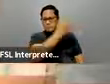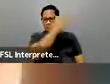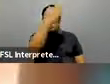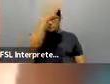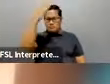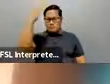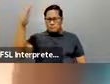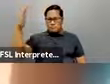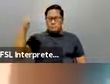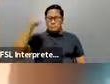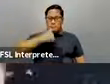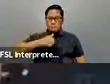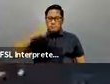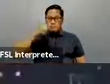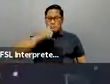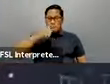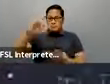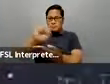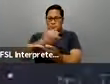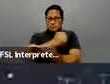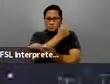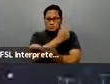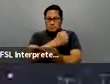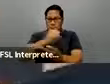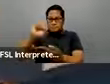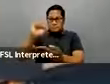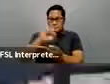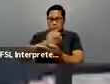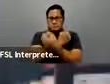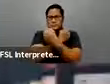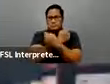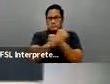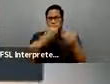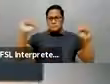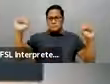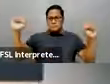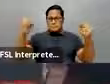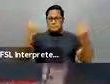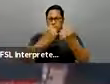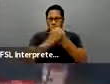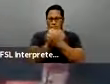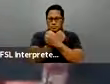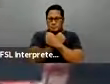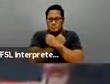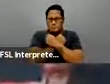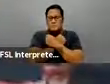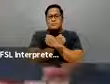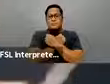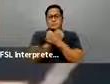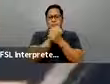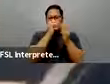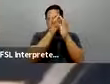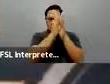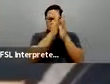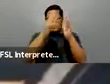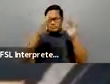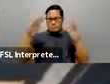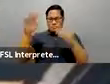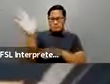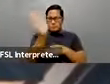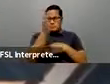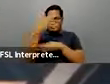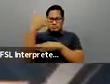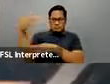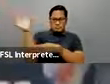ng pagaw, ay hinatang tulad, awit sa pagkayang minamahal. Ang isang ng matawad